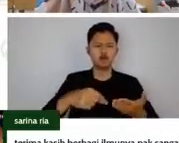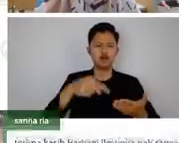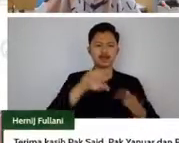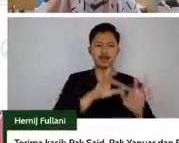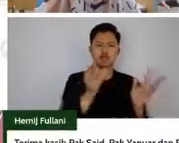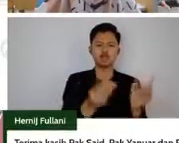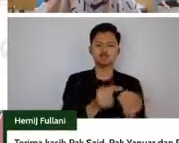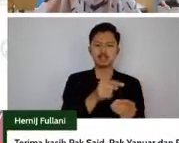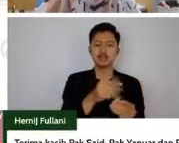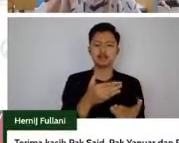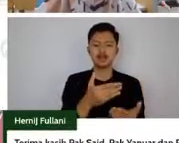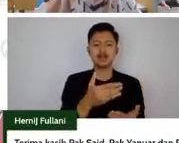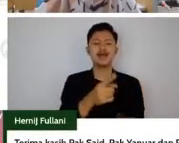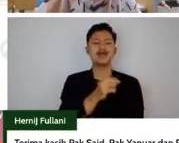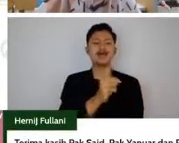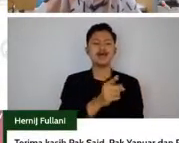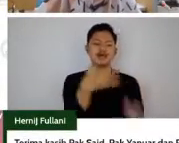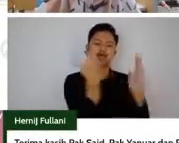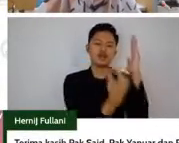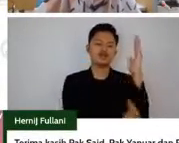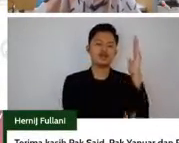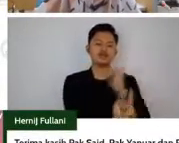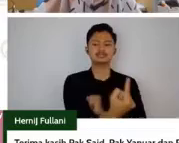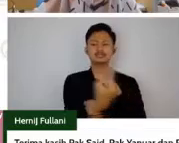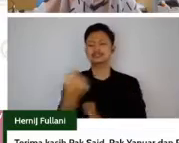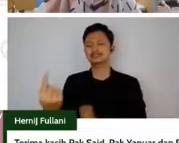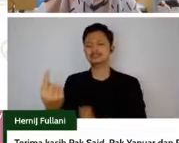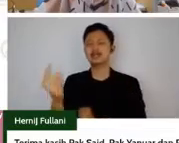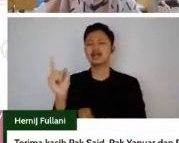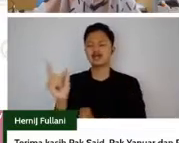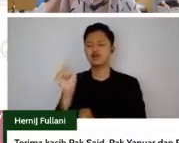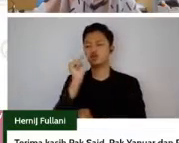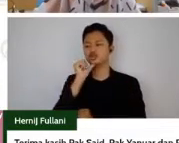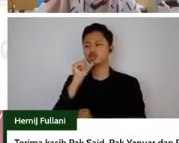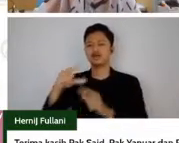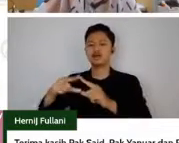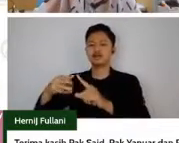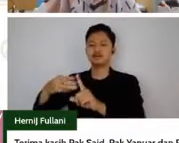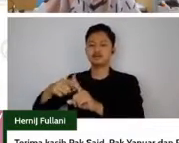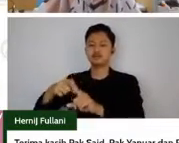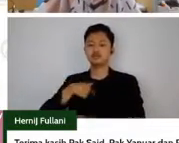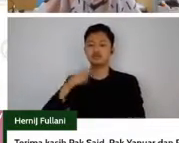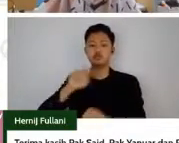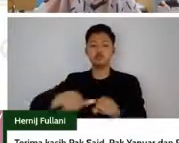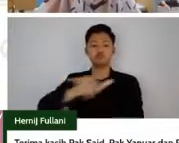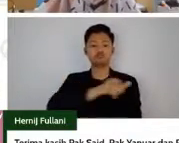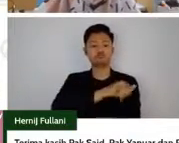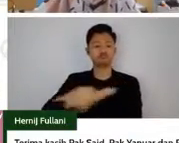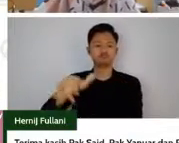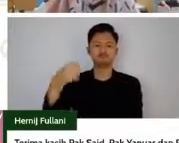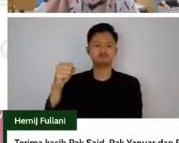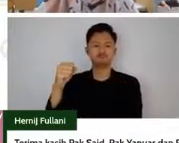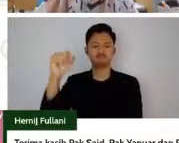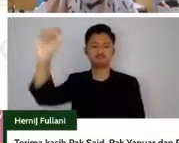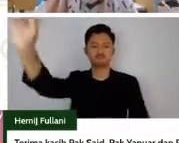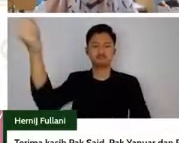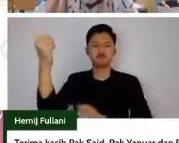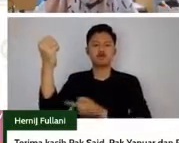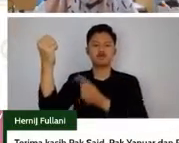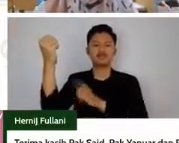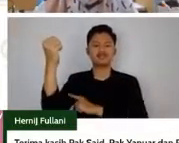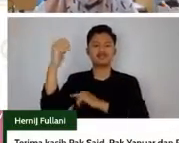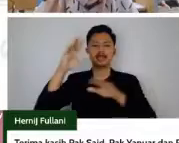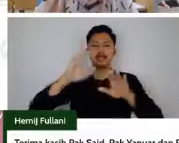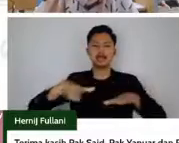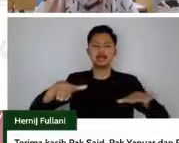ada aturan sendiri buat anak berkebutuhan khusus ini. Kan nggak bisa kita samakan. Mungkin kompetensi yang harus dikuasai oleh anak yang normal